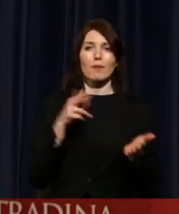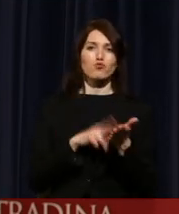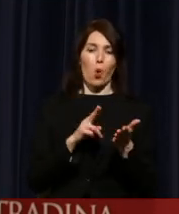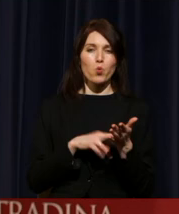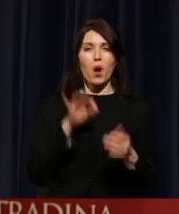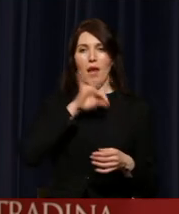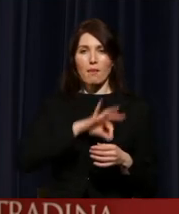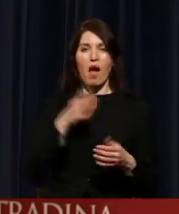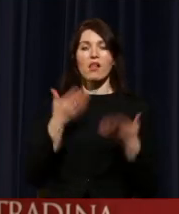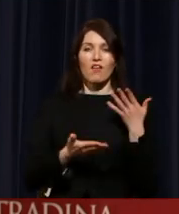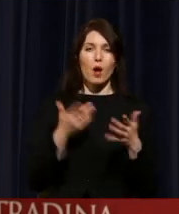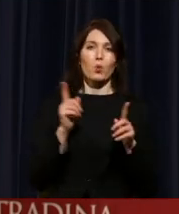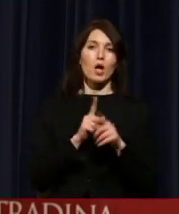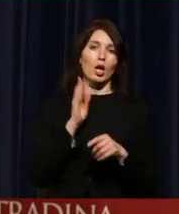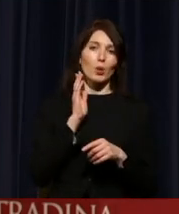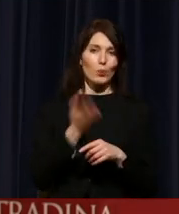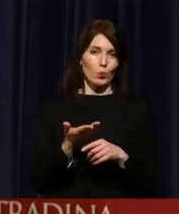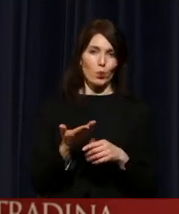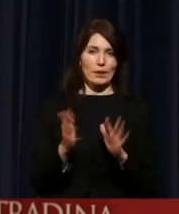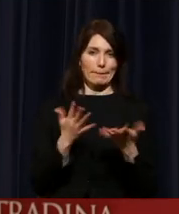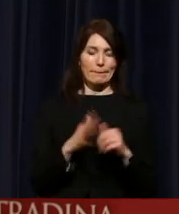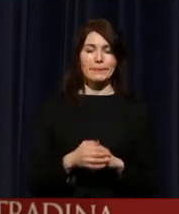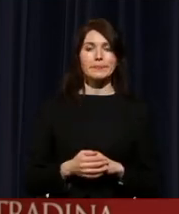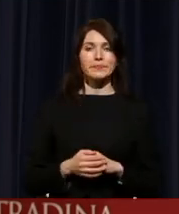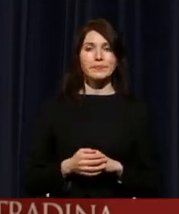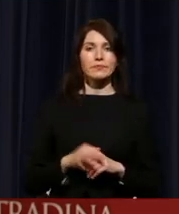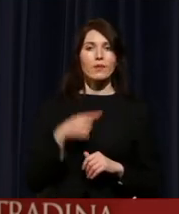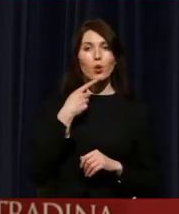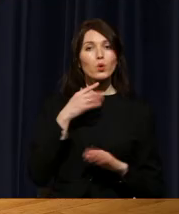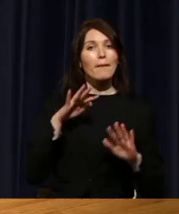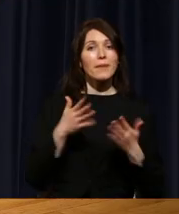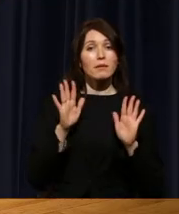alga arī salasīties. Bet, ja runājam